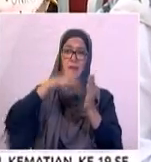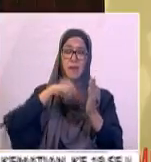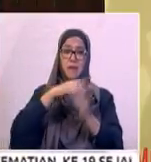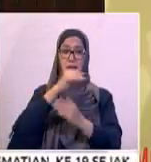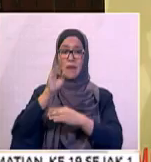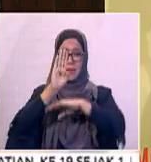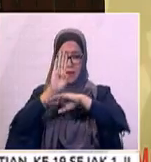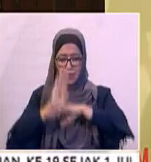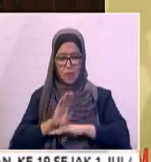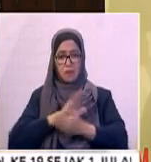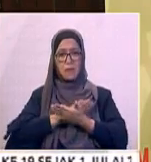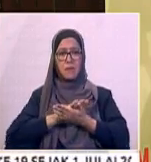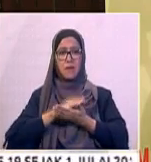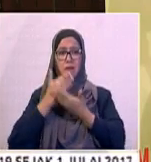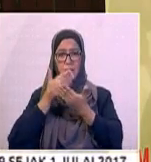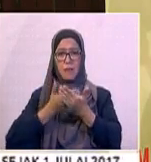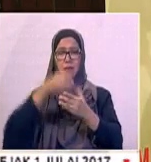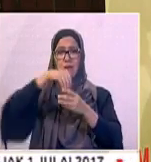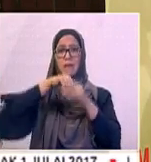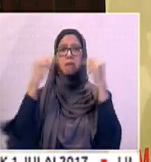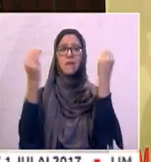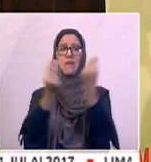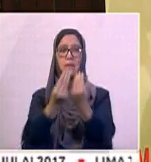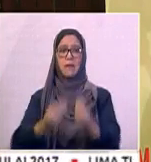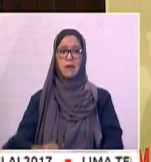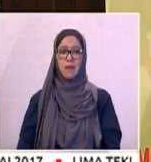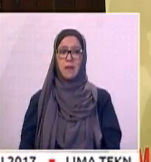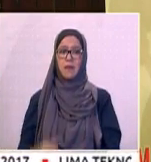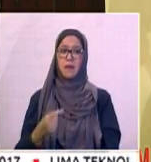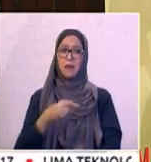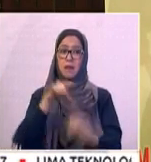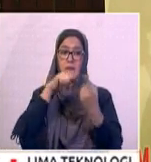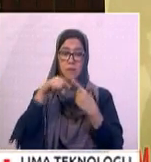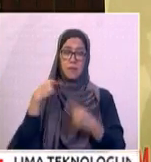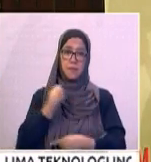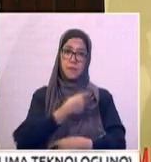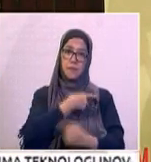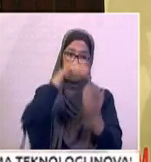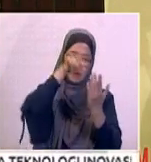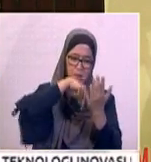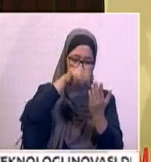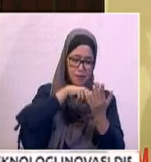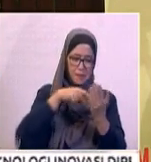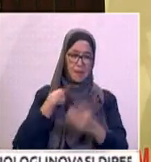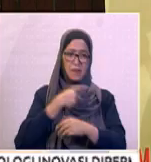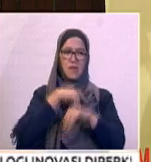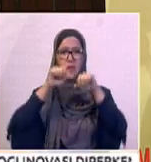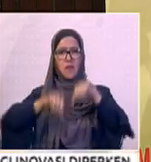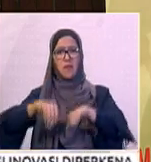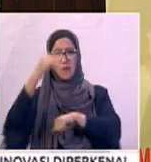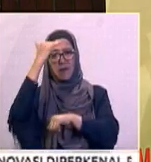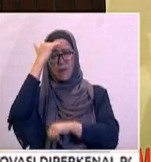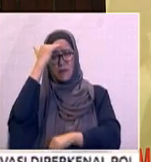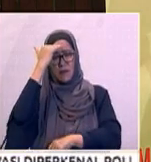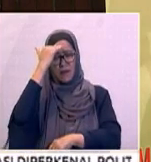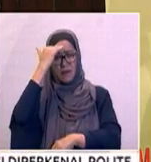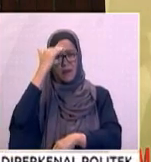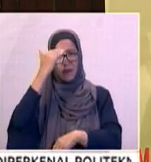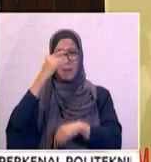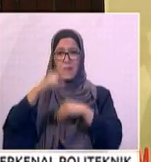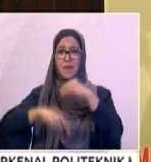masyarakat. Tetapi dengan kita membaca, kita boleh mengetahui sesuatu perkara. Kita boleh mengetahui